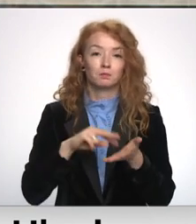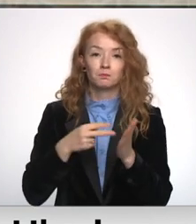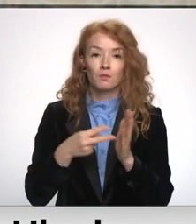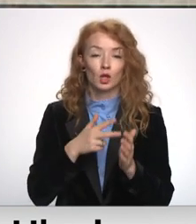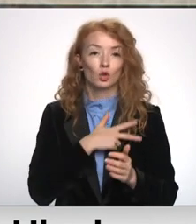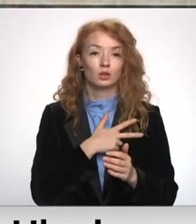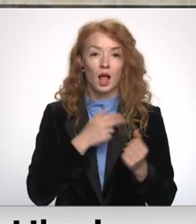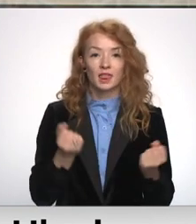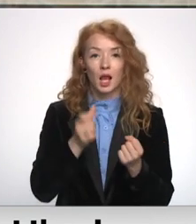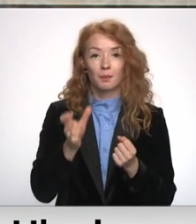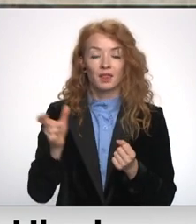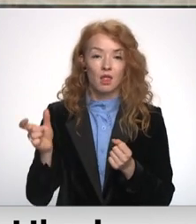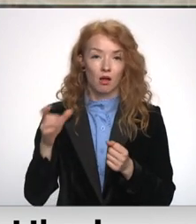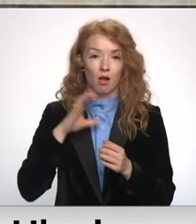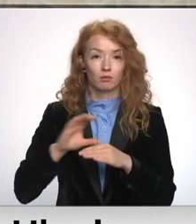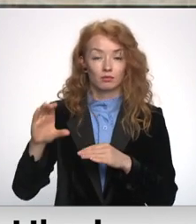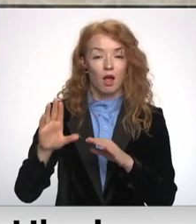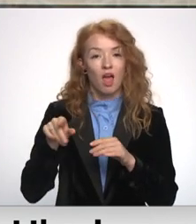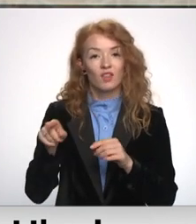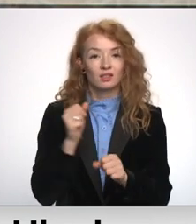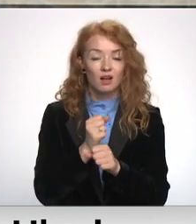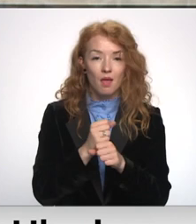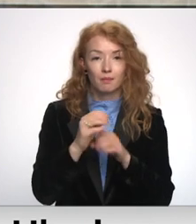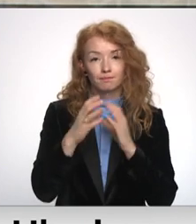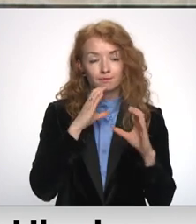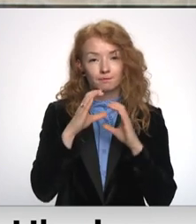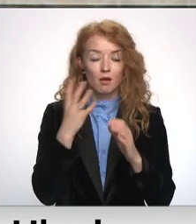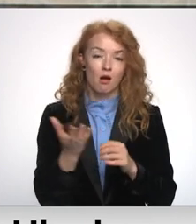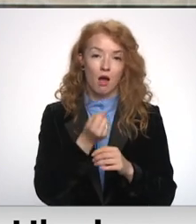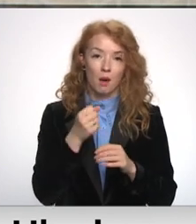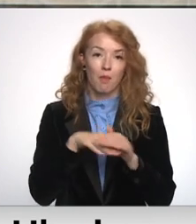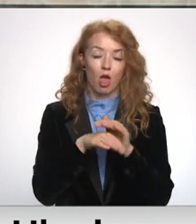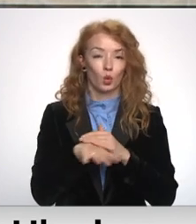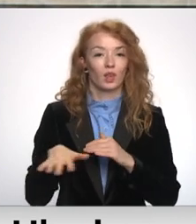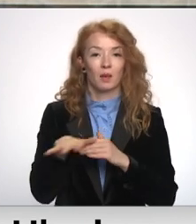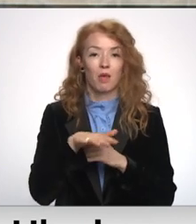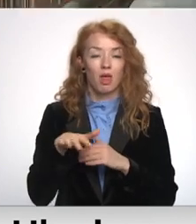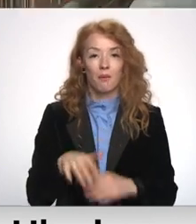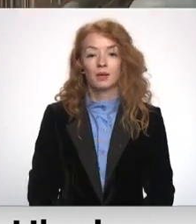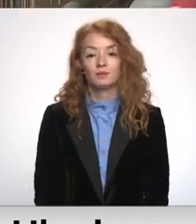darbinieku algošanai, kuras strādā ar bēgļu ģimenēm. Un plašāk Ilijas Kozinas sižetā.